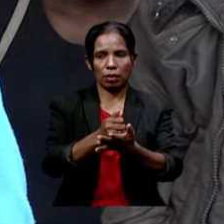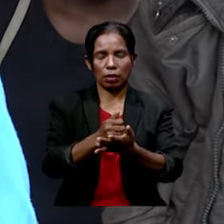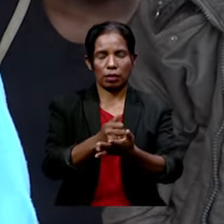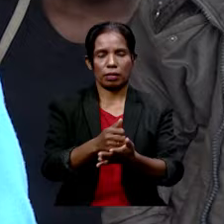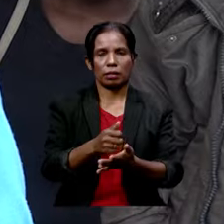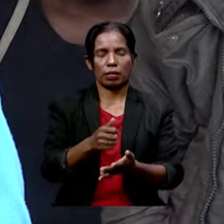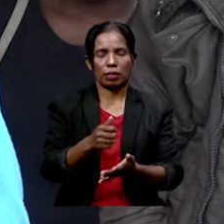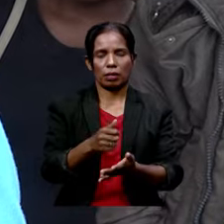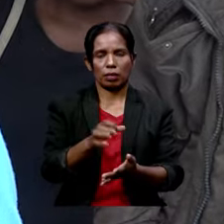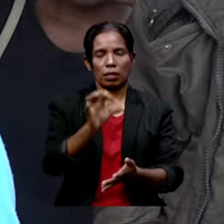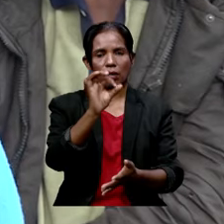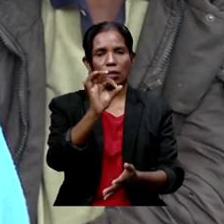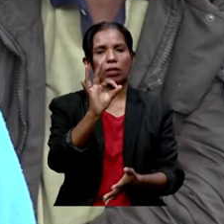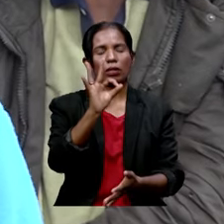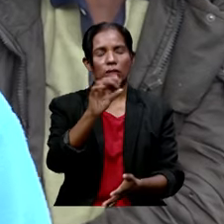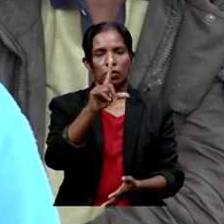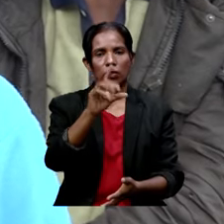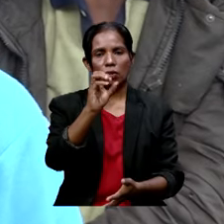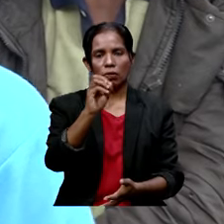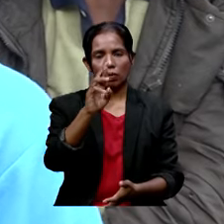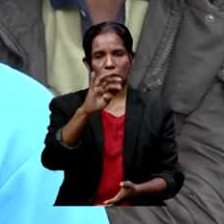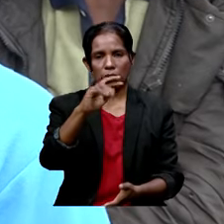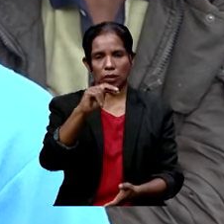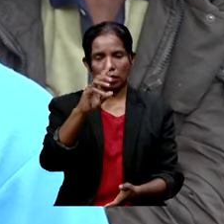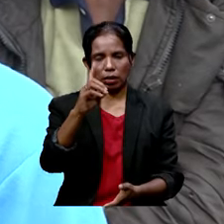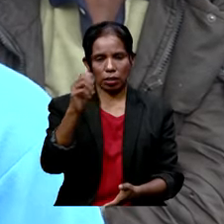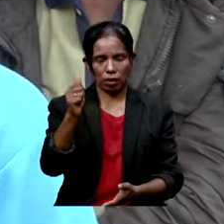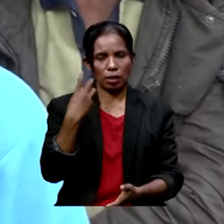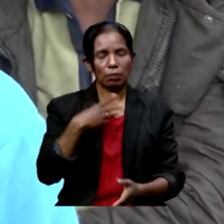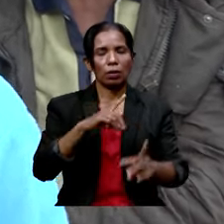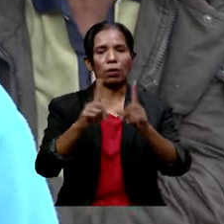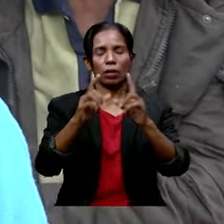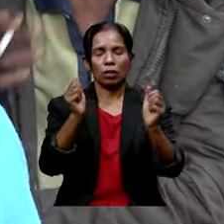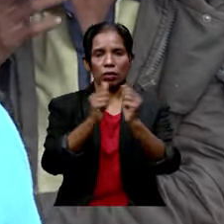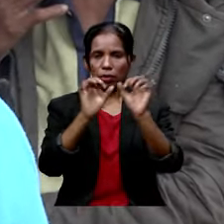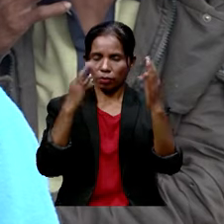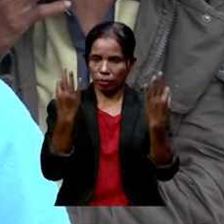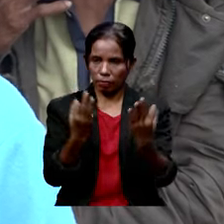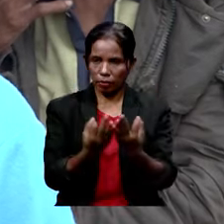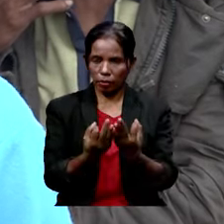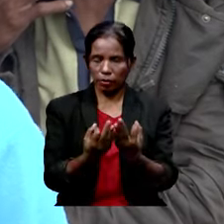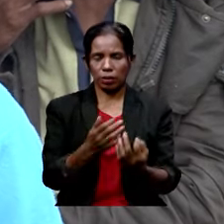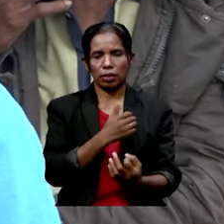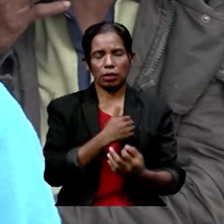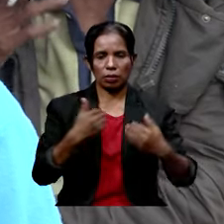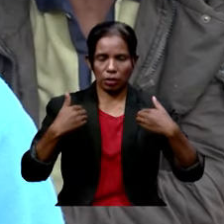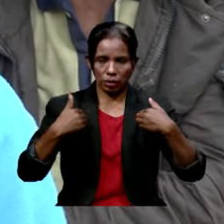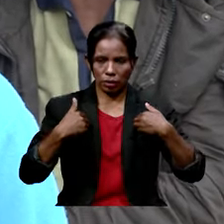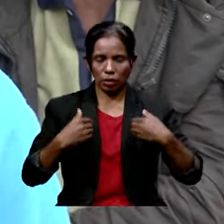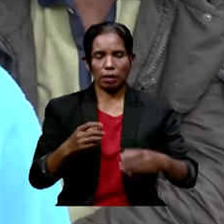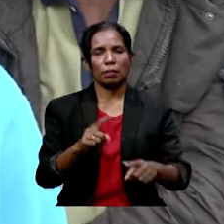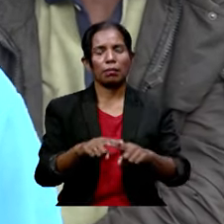dia pakai lagi. Kami halau nak konfirm sama kau kami tu sedang kira solusian kamu